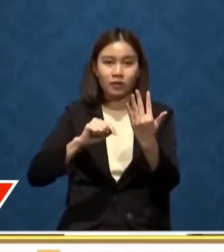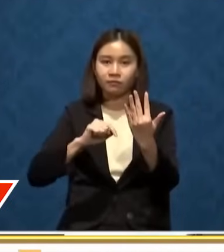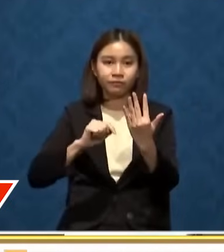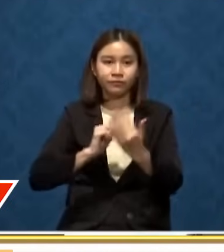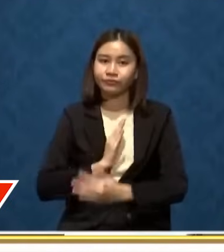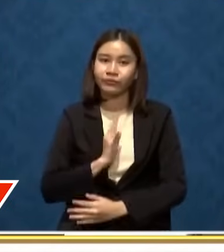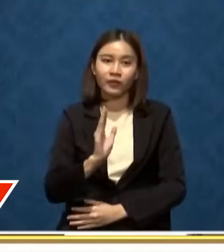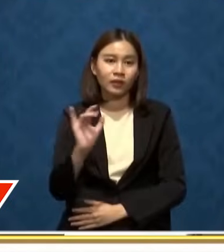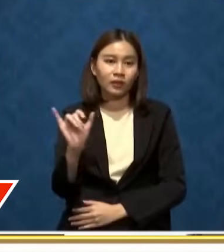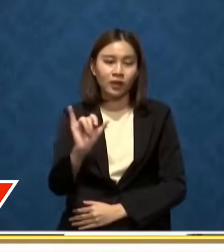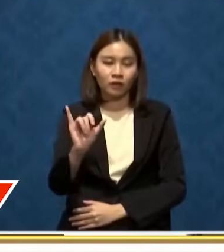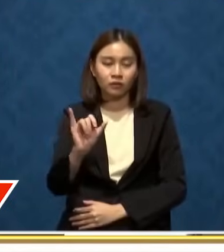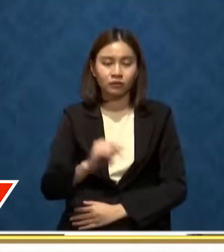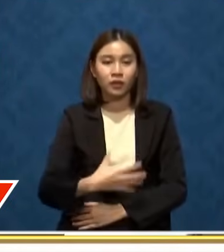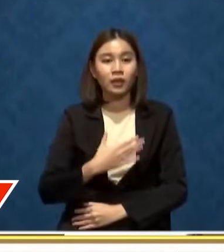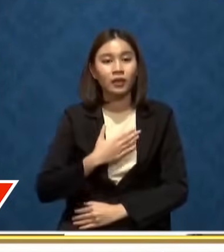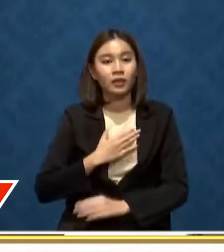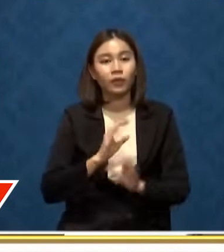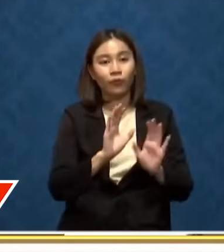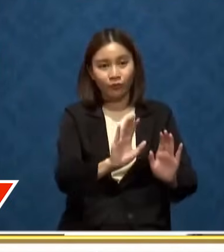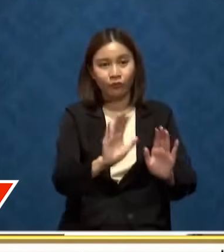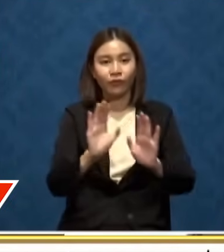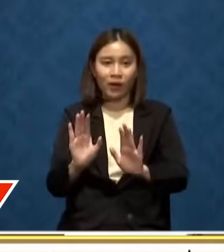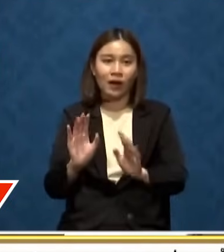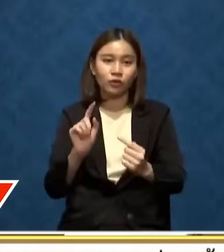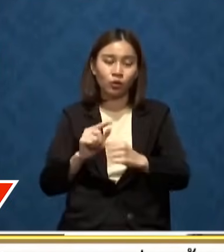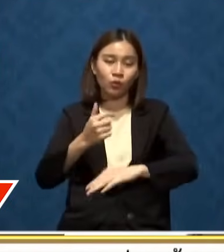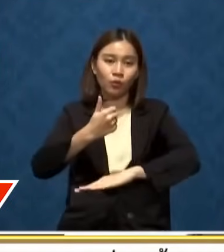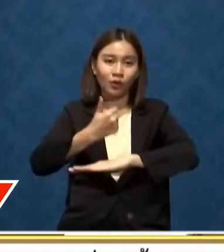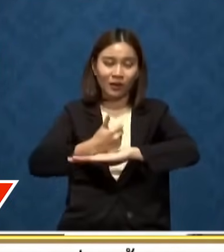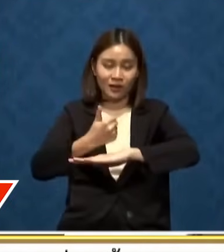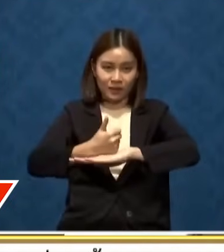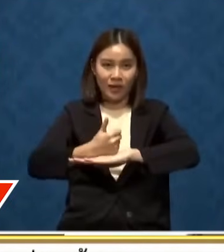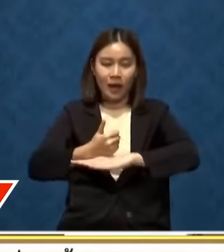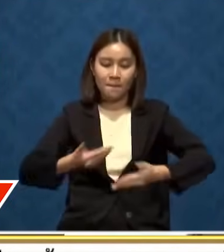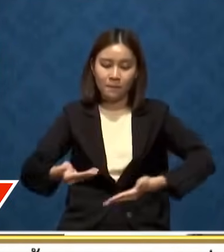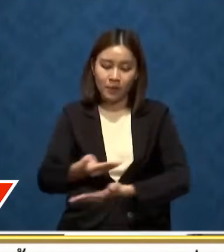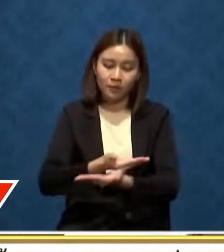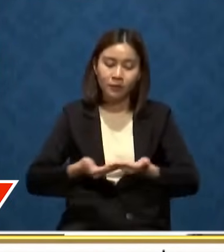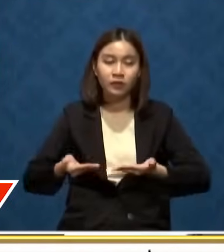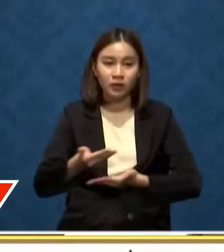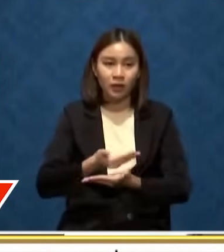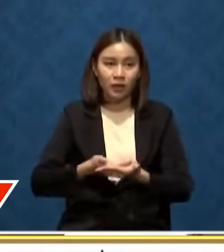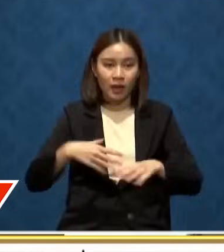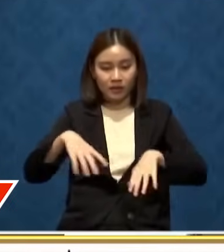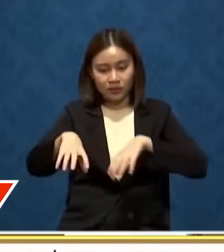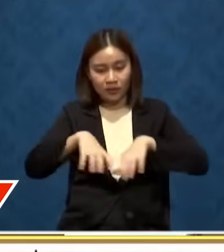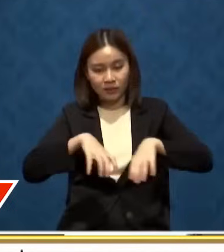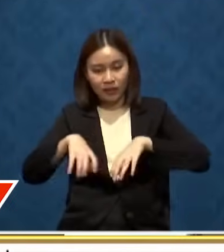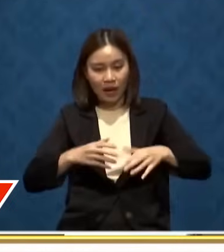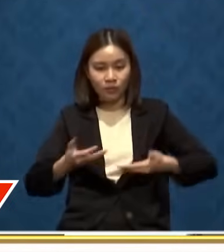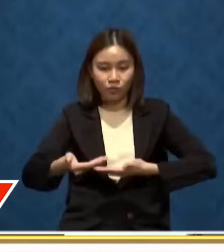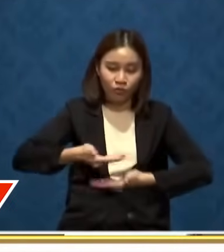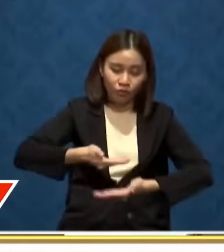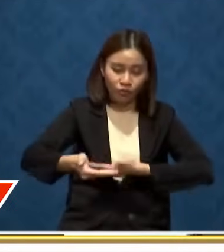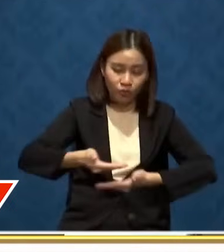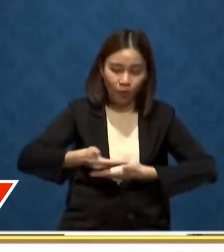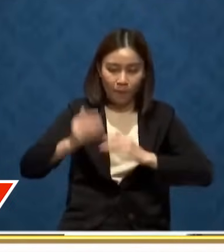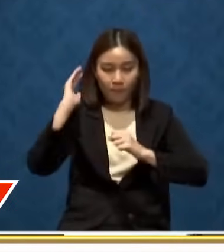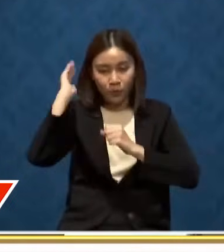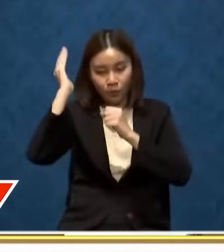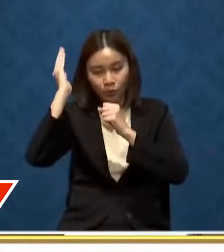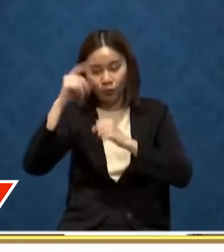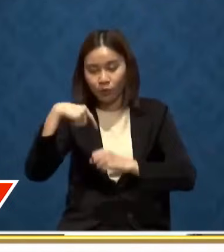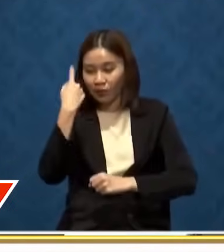รมท่านจึงฝากเรื่องนี้ให้ท่านผู้บริหารนะคะไปพิจารณาจัดการเสวนาและรวบรวมคน